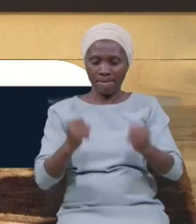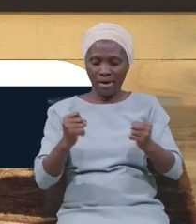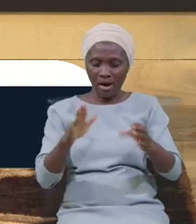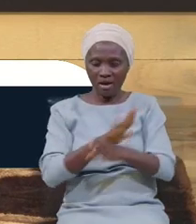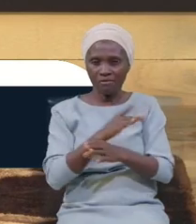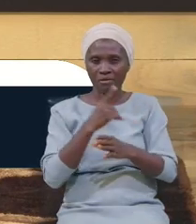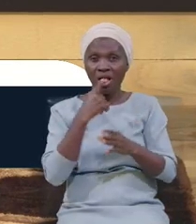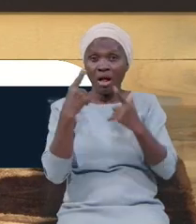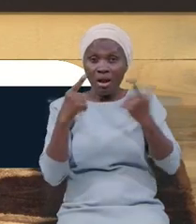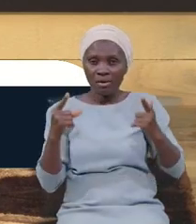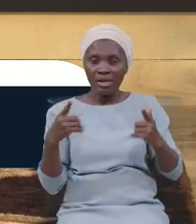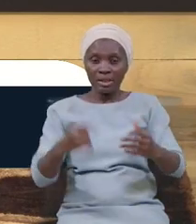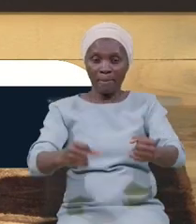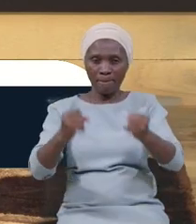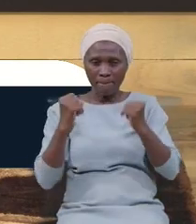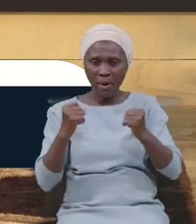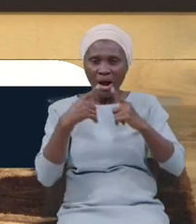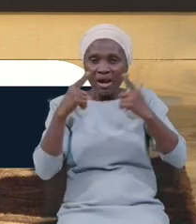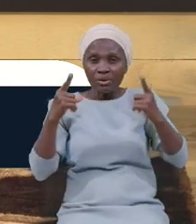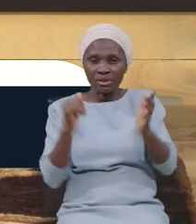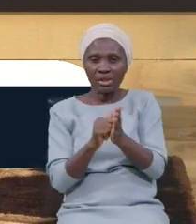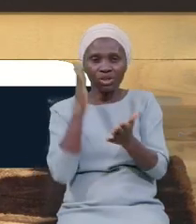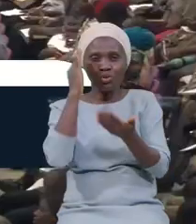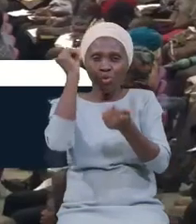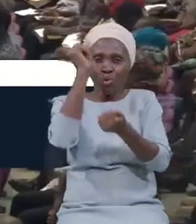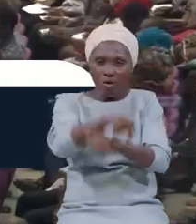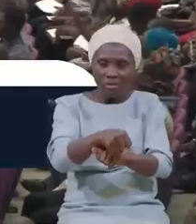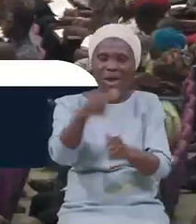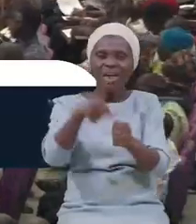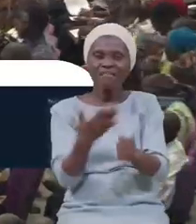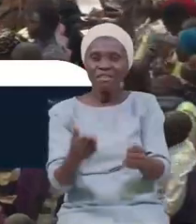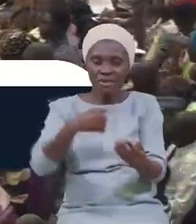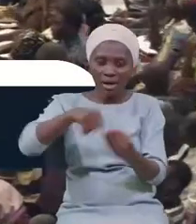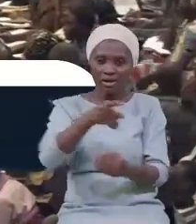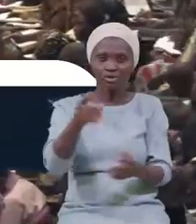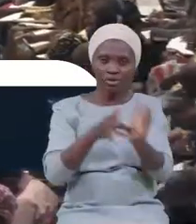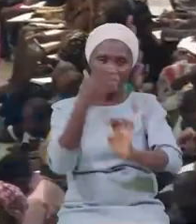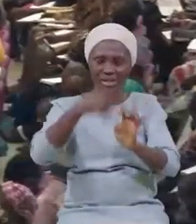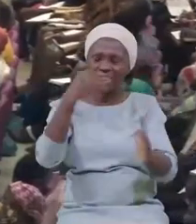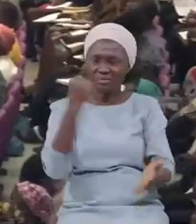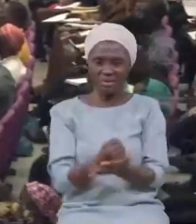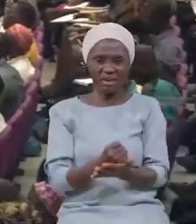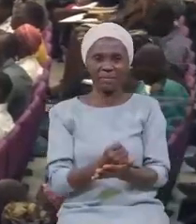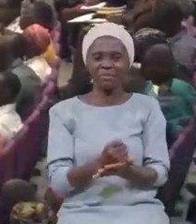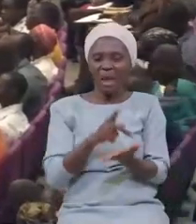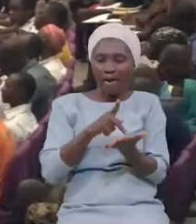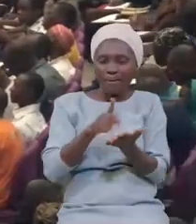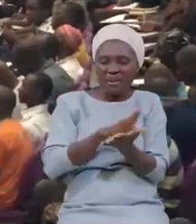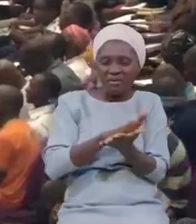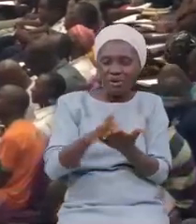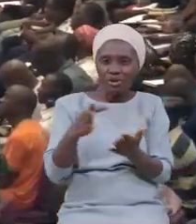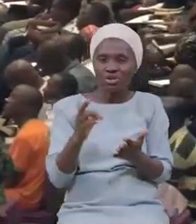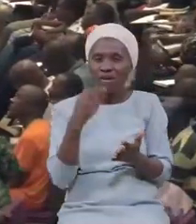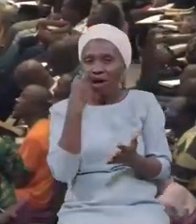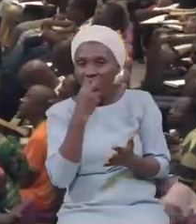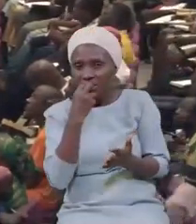langue. Le langage qui va assujettir tout autour de vous au nom de Jésus.